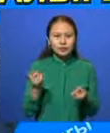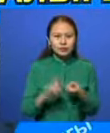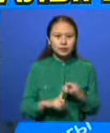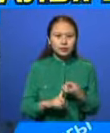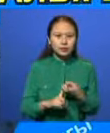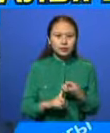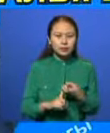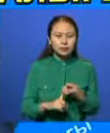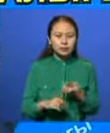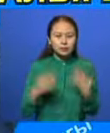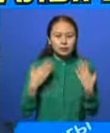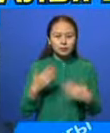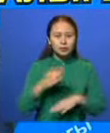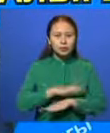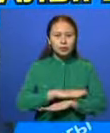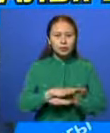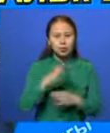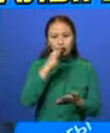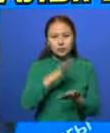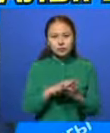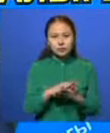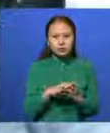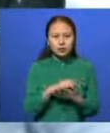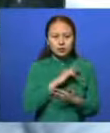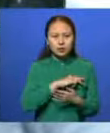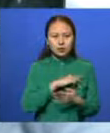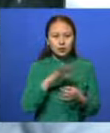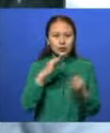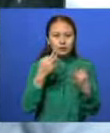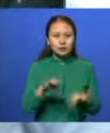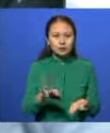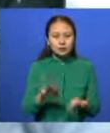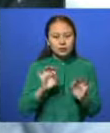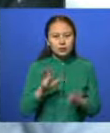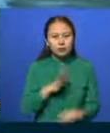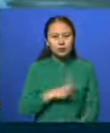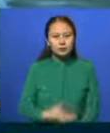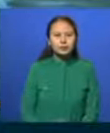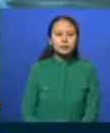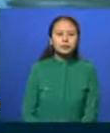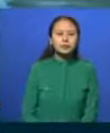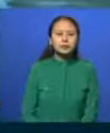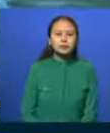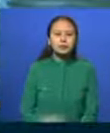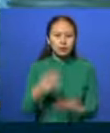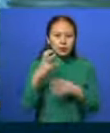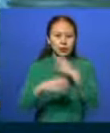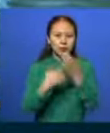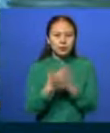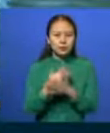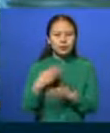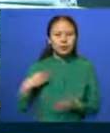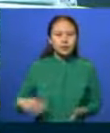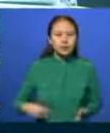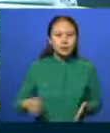ол қатысты тәртіптік жауапкершілік туралы мәселе оның жұмысқа шыққандығынан кейін қаралатын болады. Жаһан жаңалықтары.